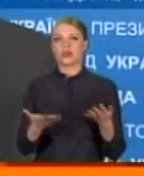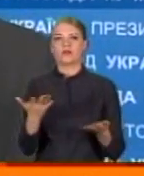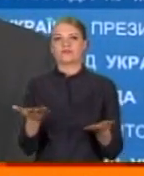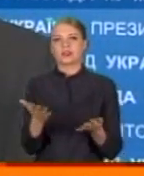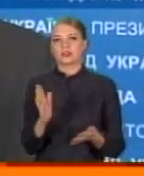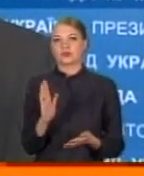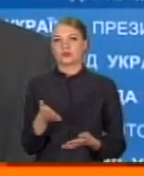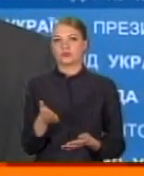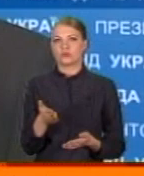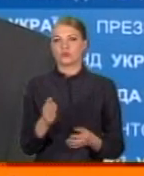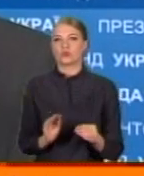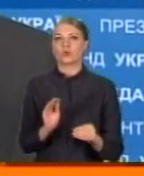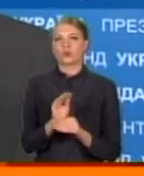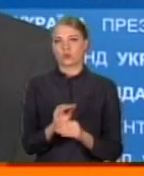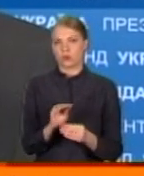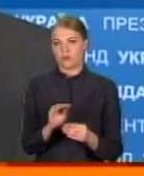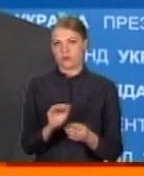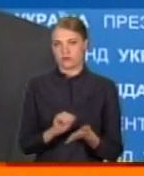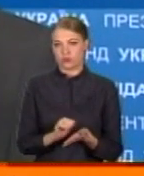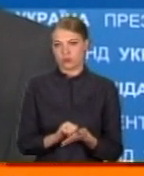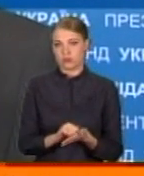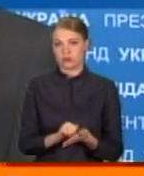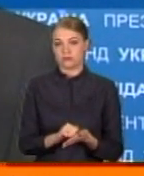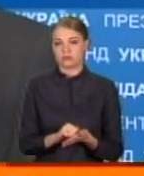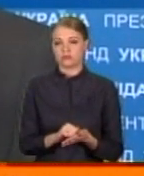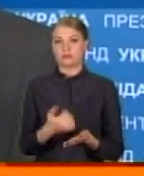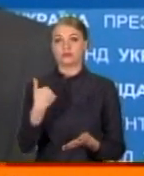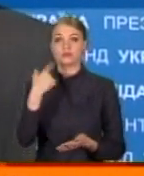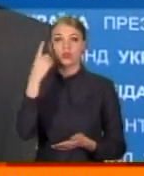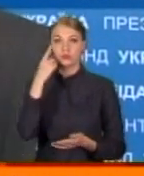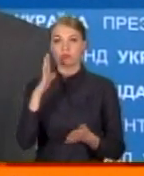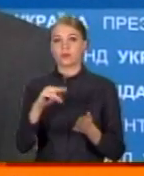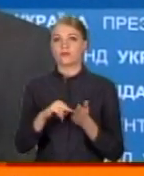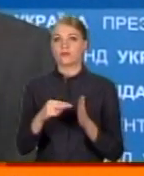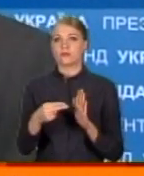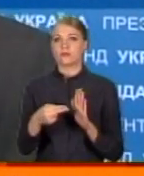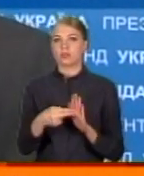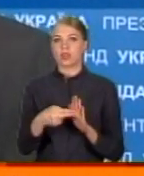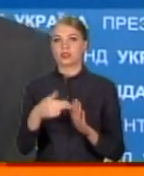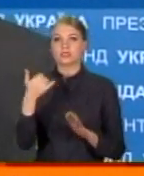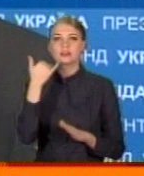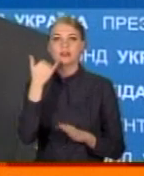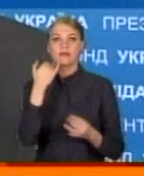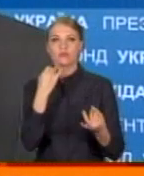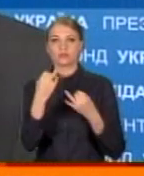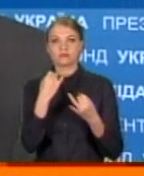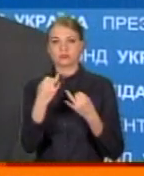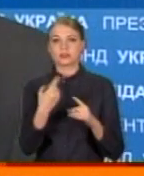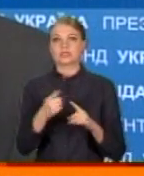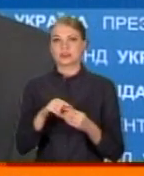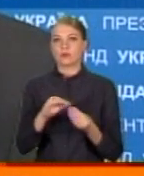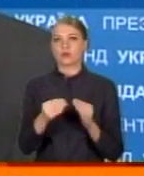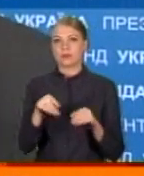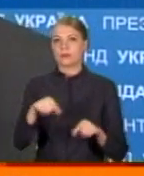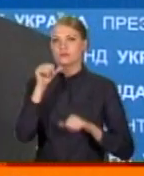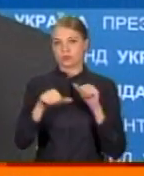буде додатковий документ. Я думаю, в плані телефонних перемовин ця проблема в